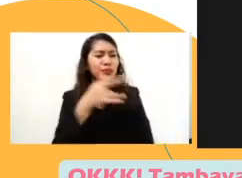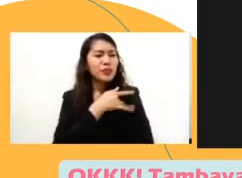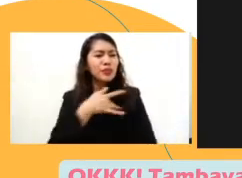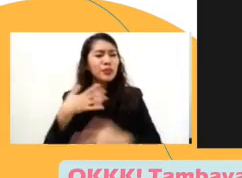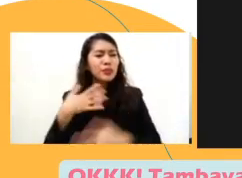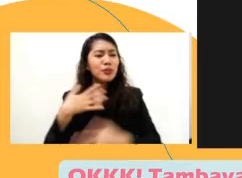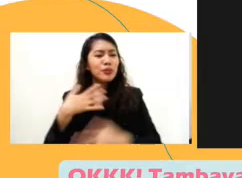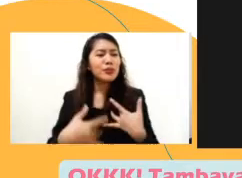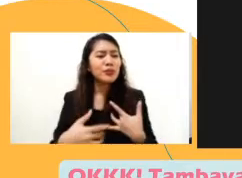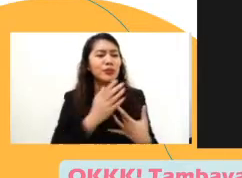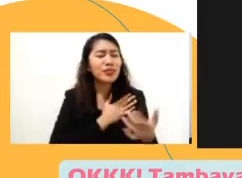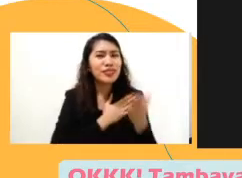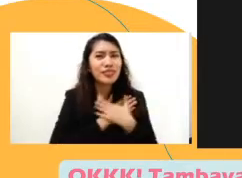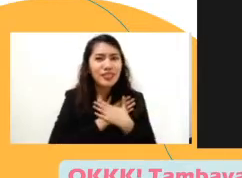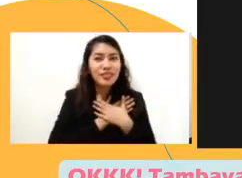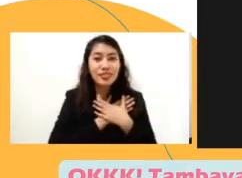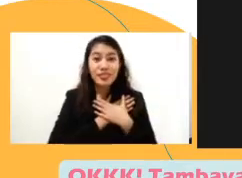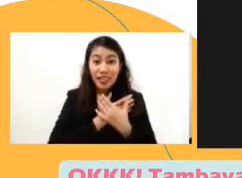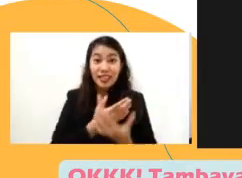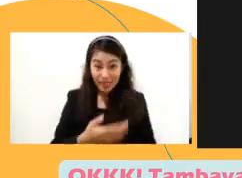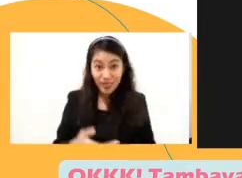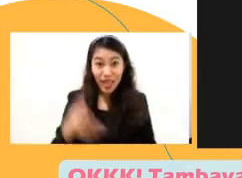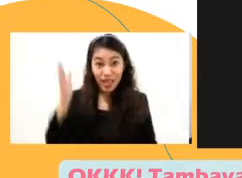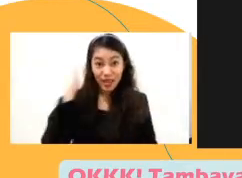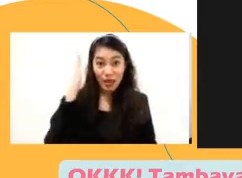ay, nalungkot ako. Yun.